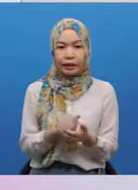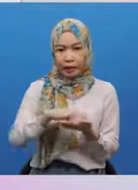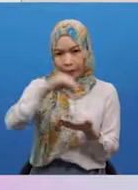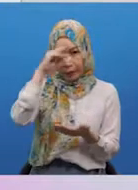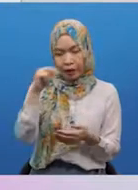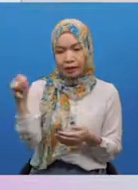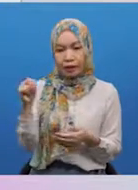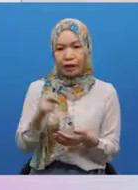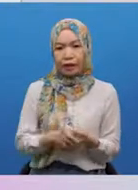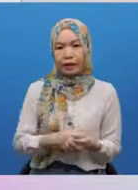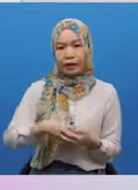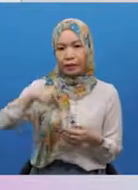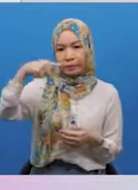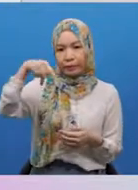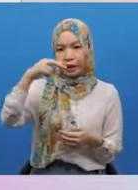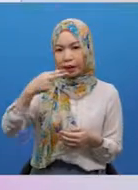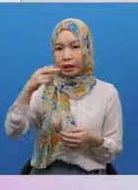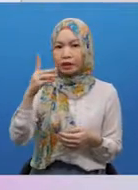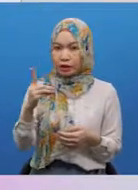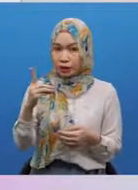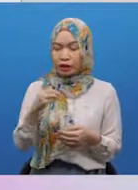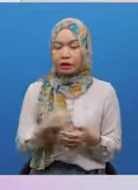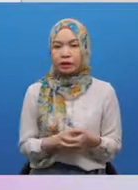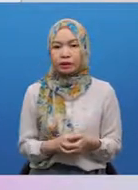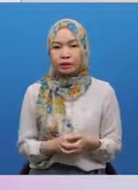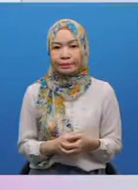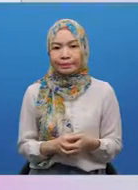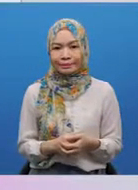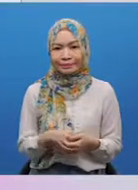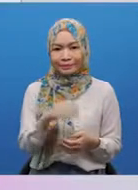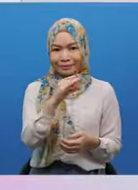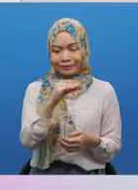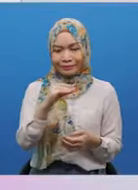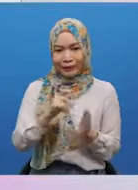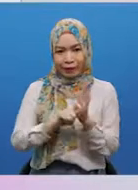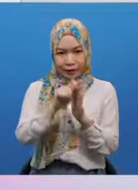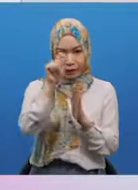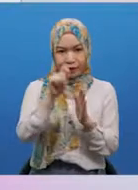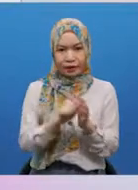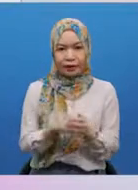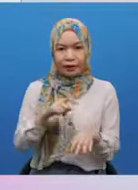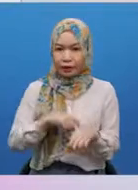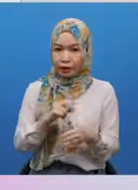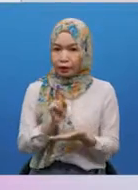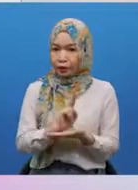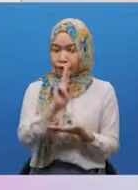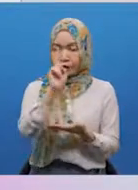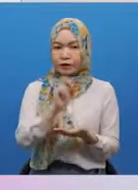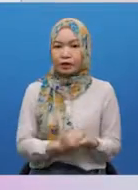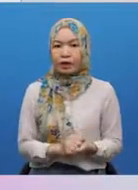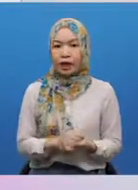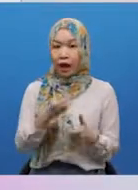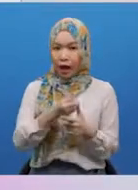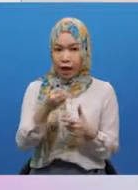doktor falsafah kerana mencapai tahap pengajian lulusan sarjana di universiti,